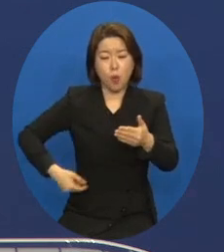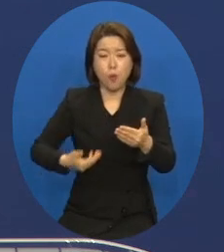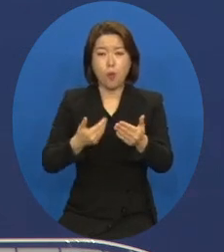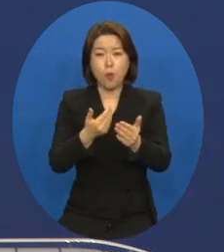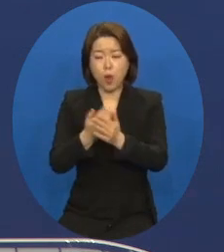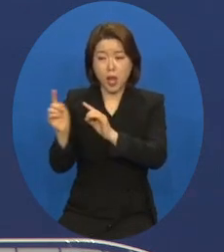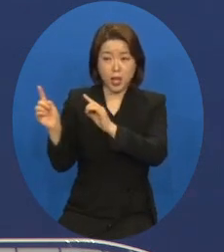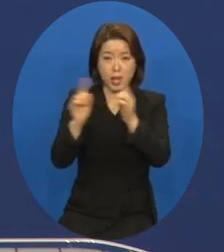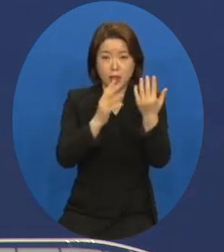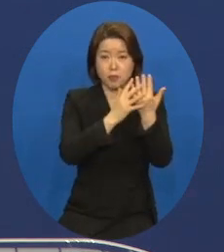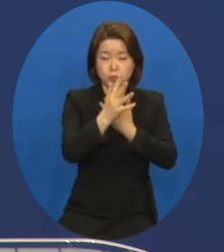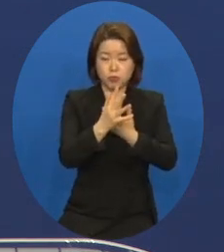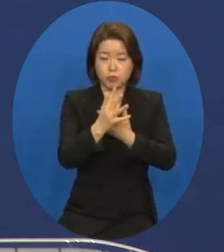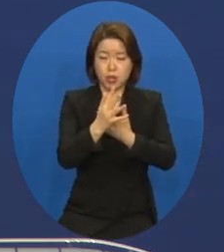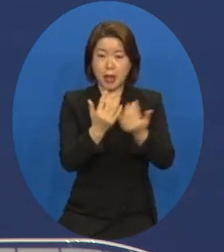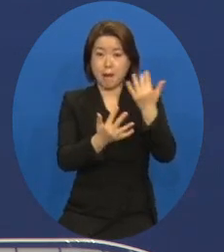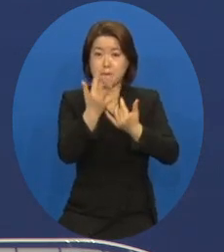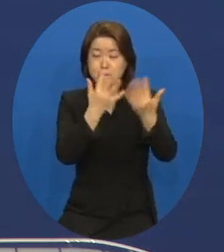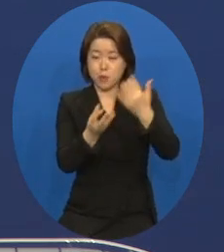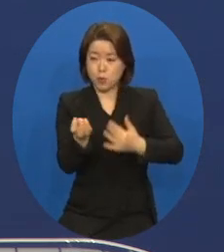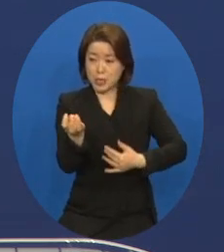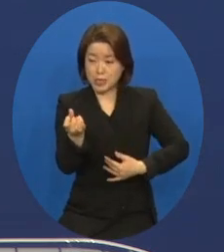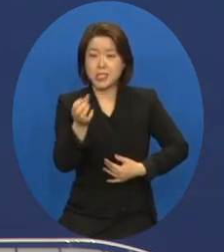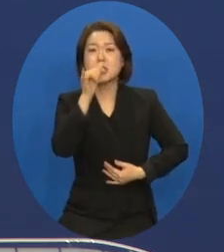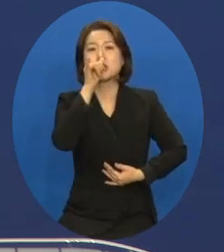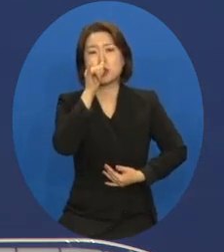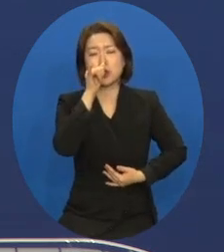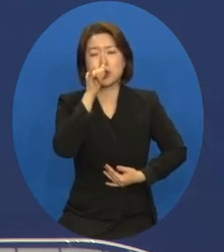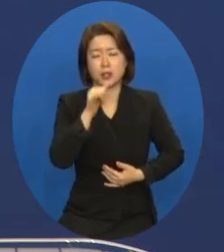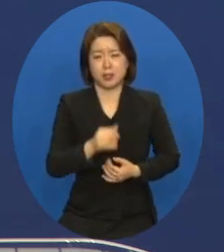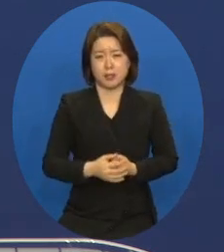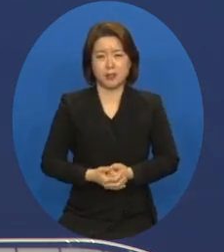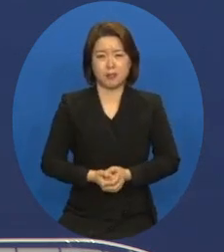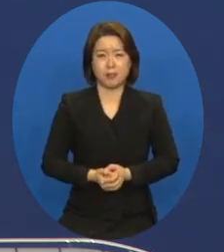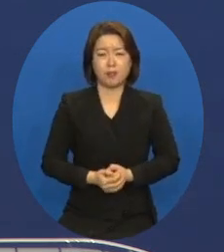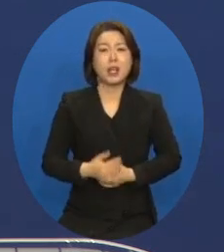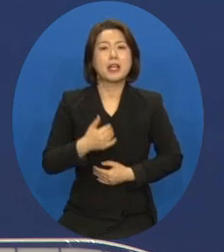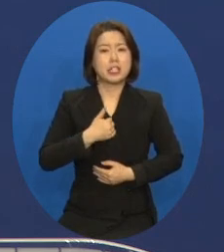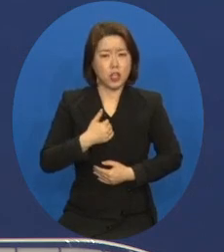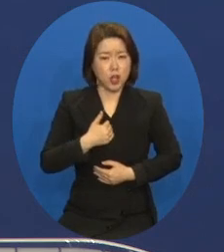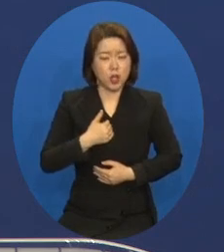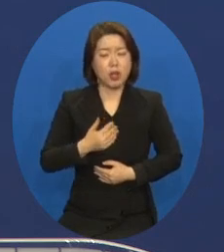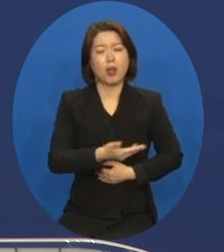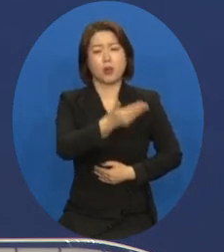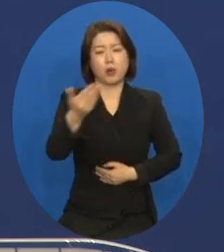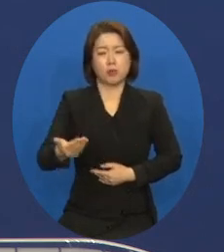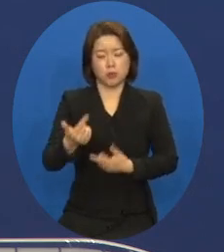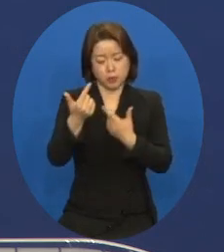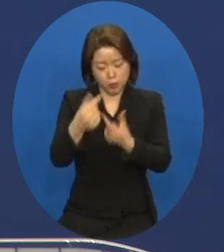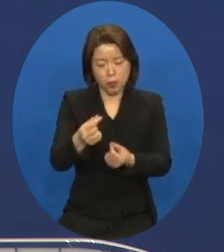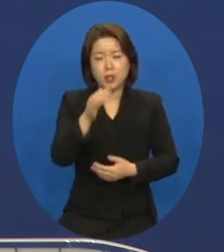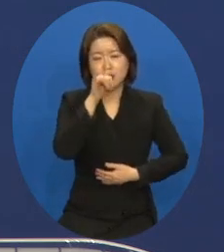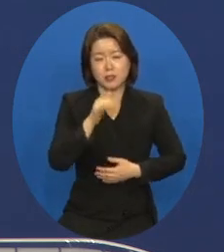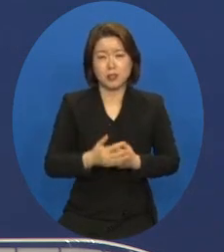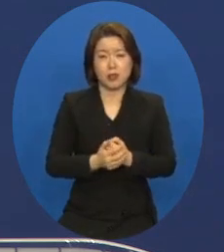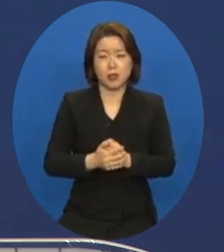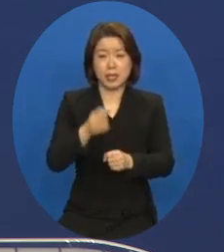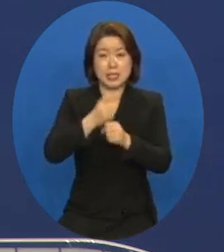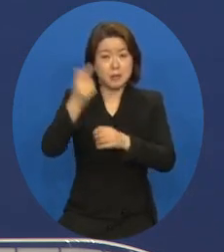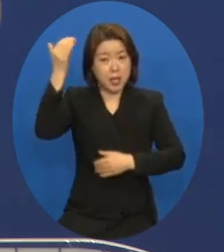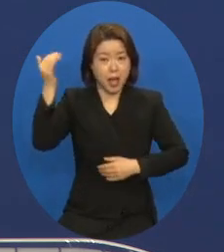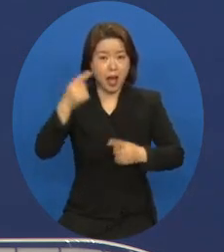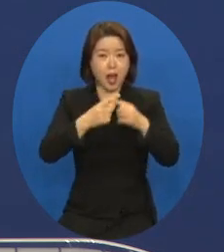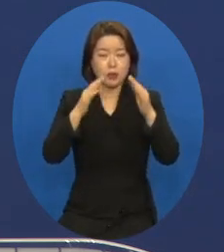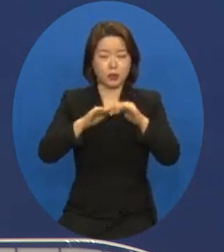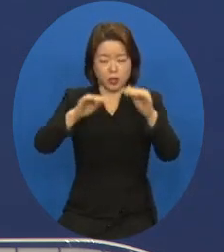불씨가 있기 때문에 그렇습니다 저에게도 여러분에게도 이미 한국교회